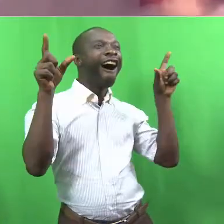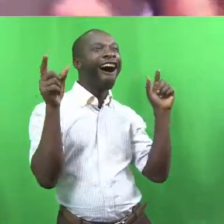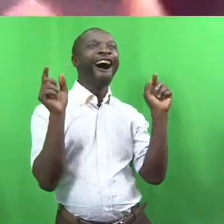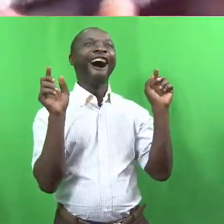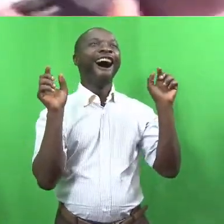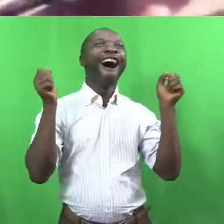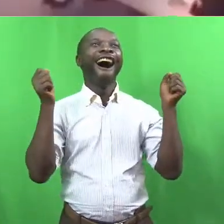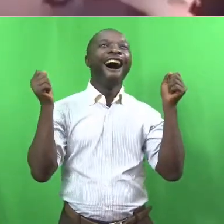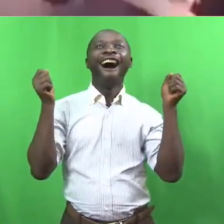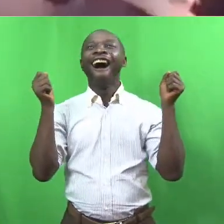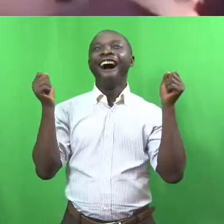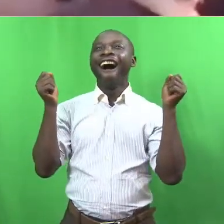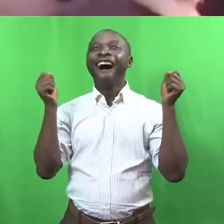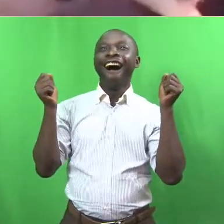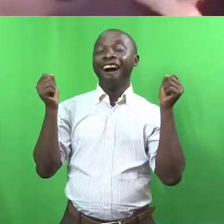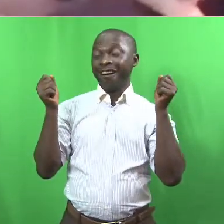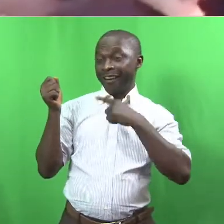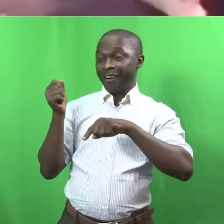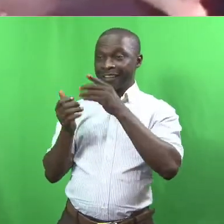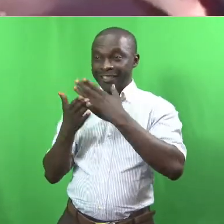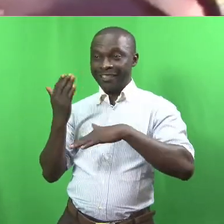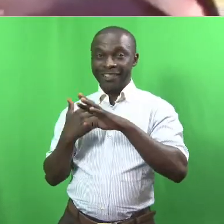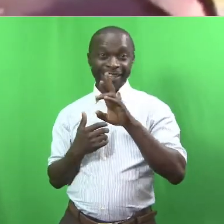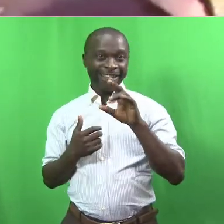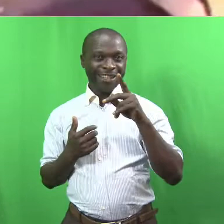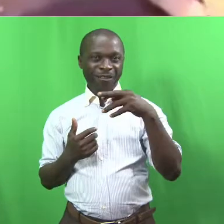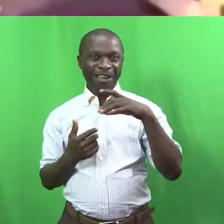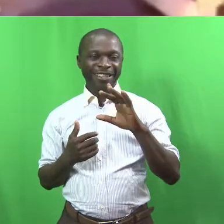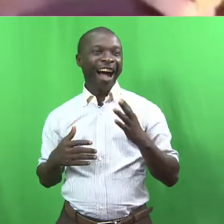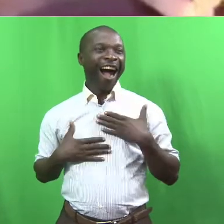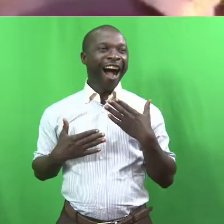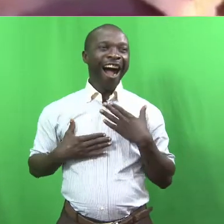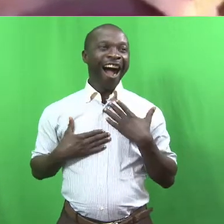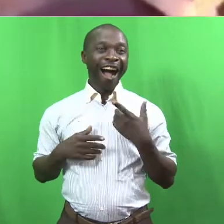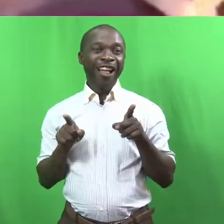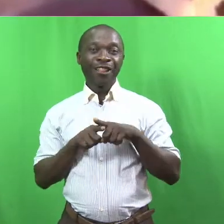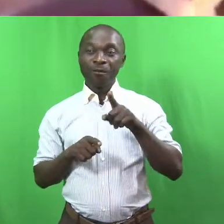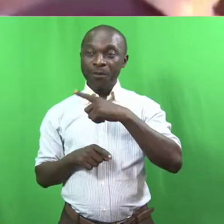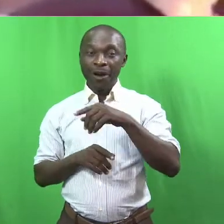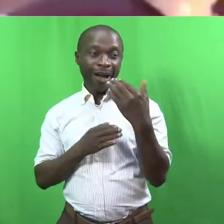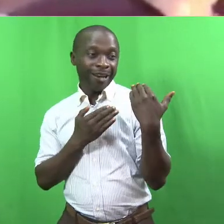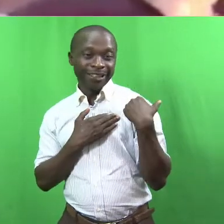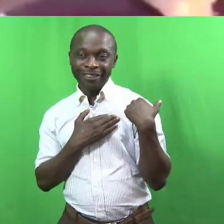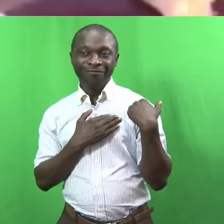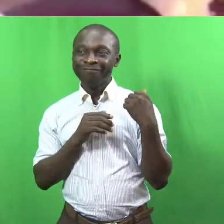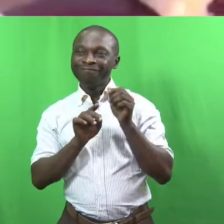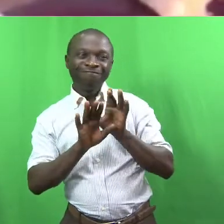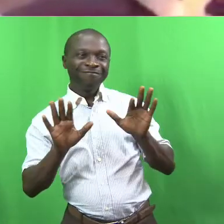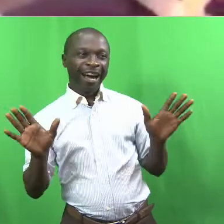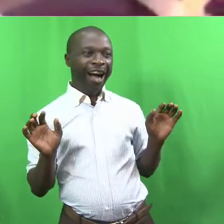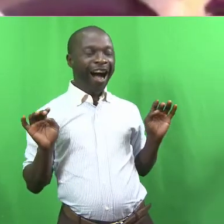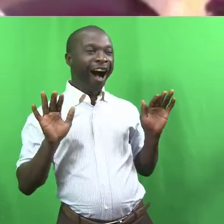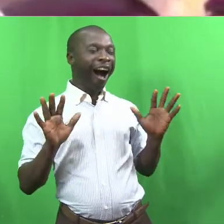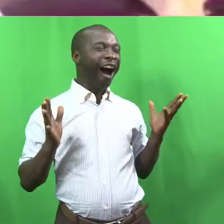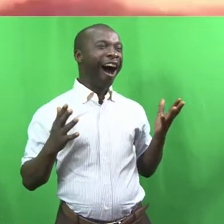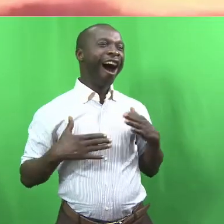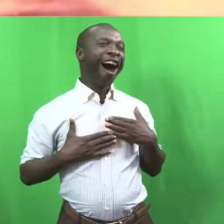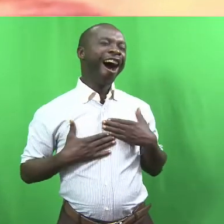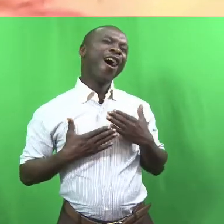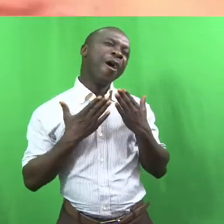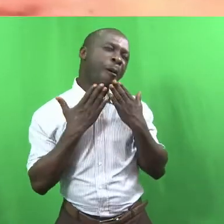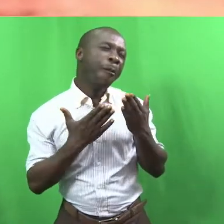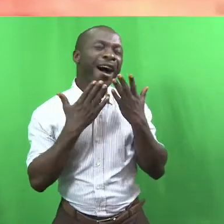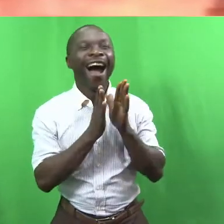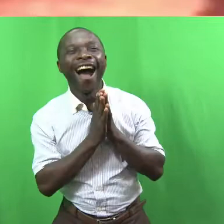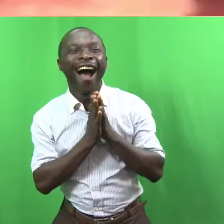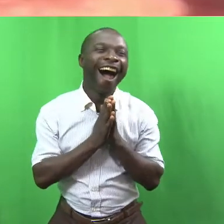au pouvoir RDPC, les populations et les autorités administratives et traditionnelles locales ont tenu à exprimer leur gratitude au